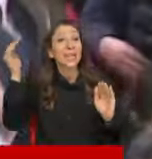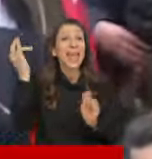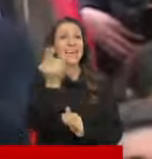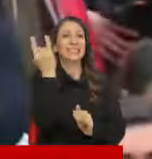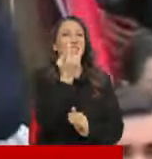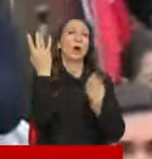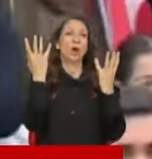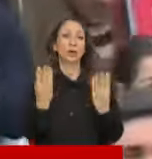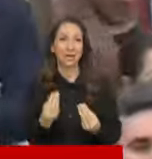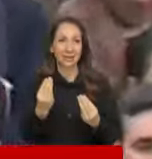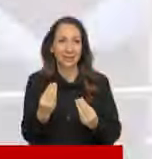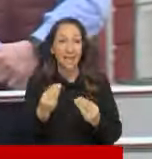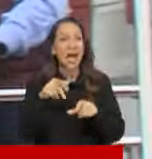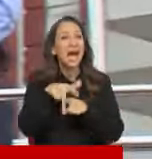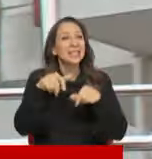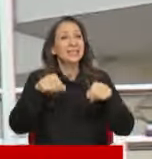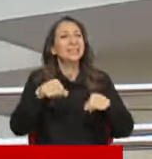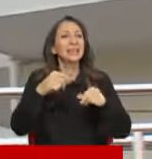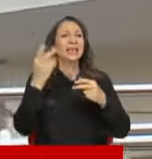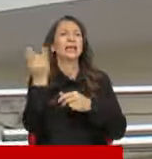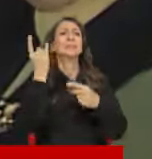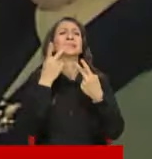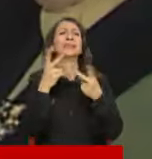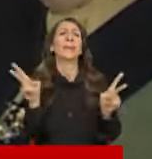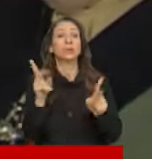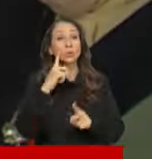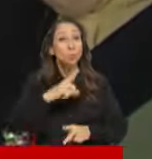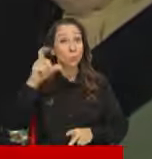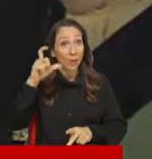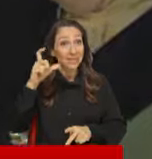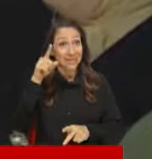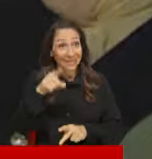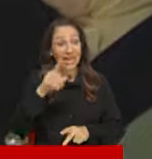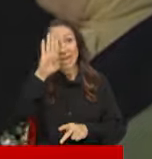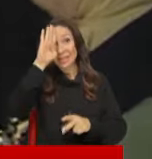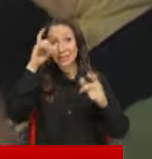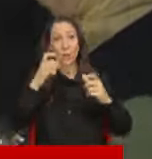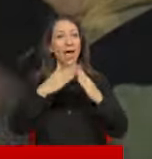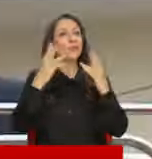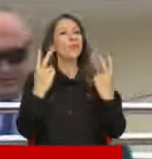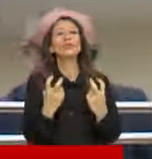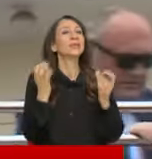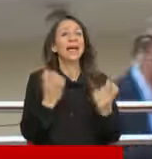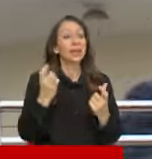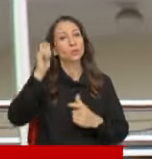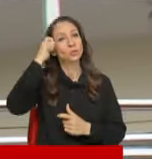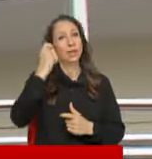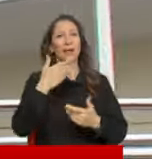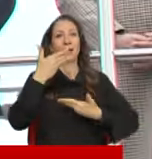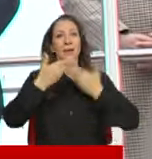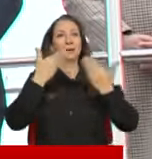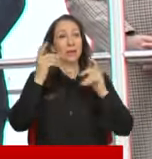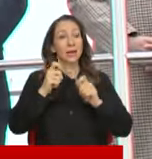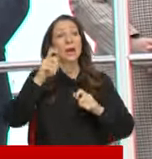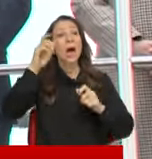gezdi olacak gezmek serbest cumhurbaşkanının İstanbul'da ikamet ettiği Üsküdar'dan ses verdi İmamoğlu